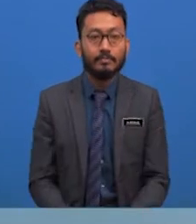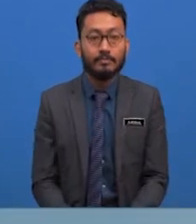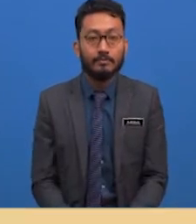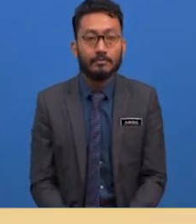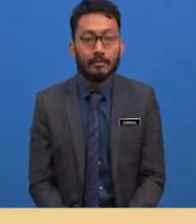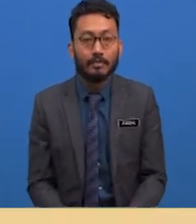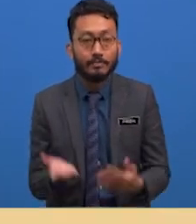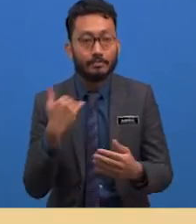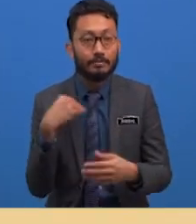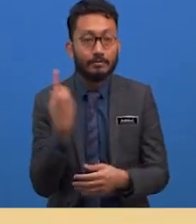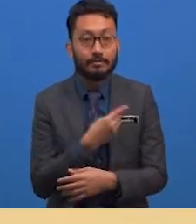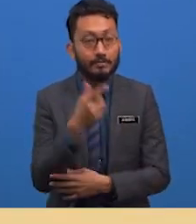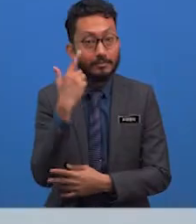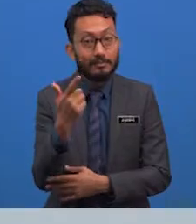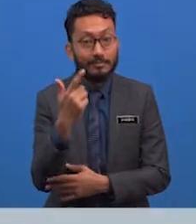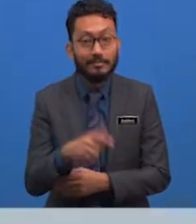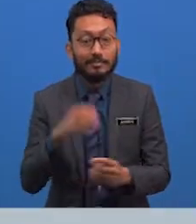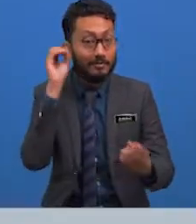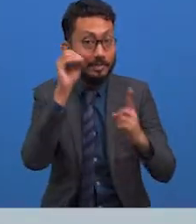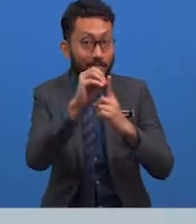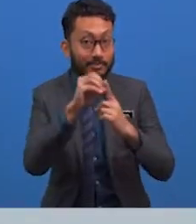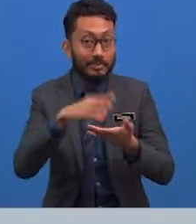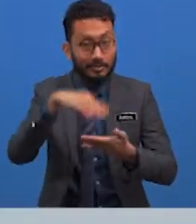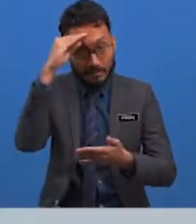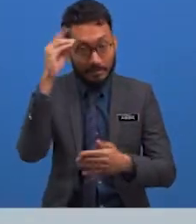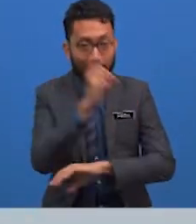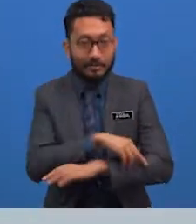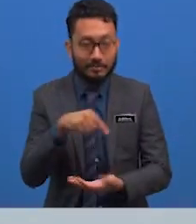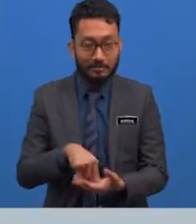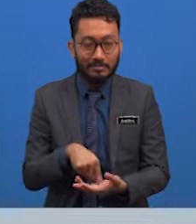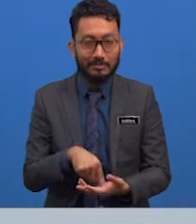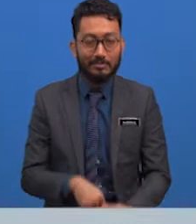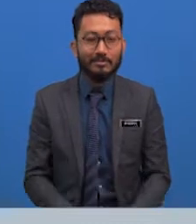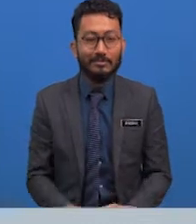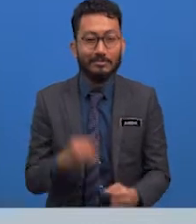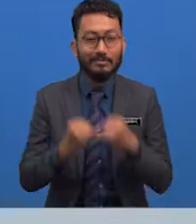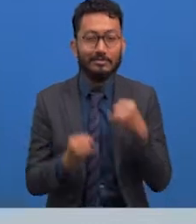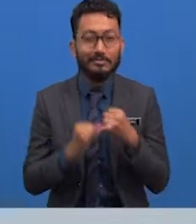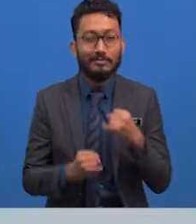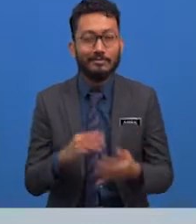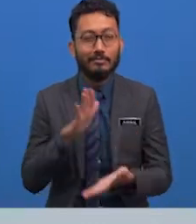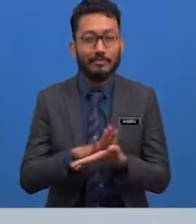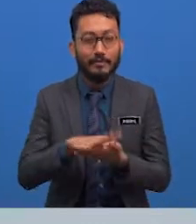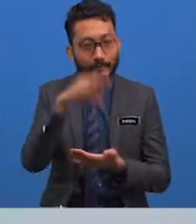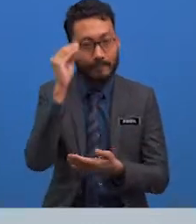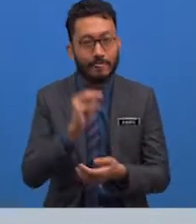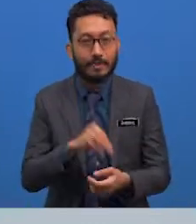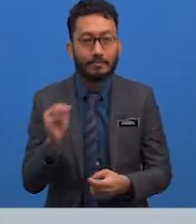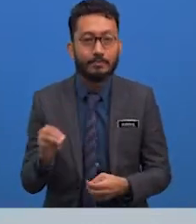ini. Mari kita lihat objektif pembelajaran pada hari ini. Di akhir